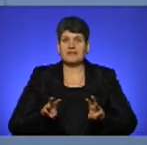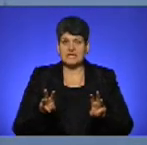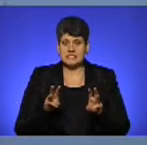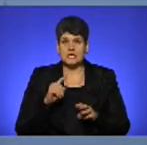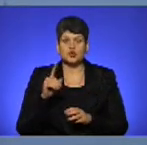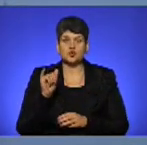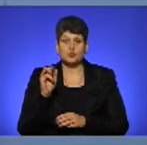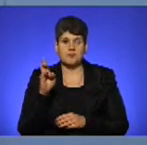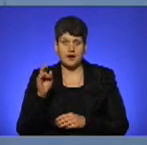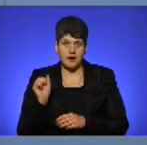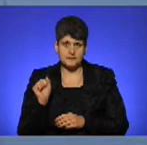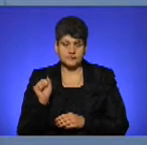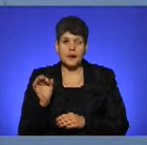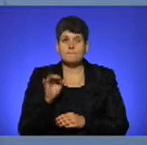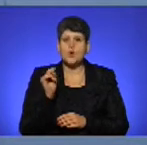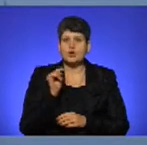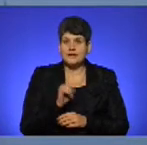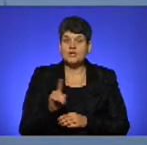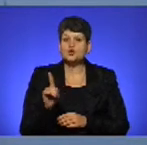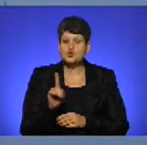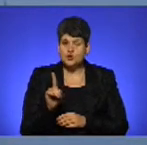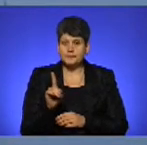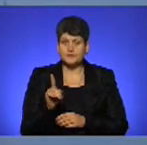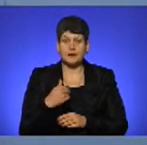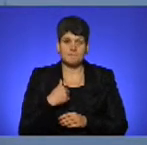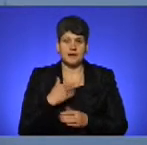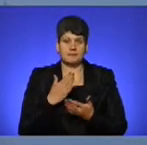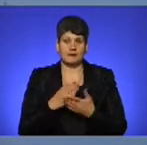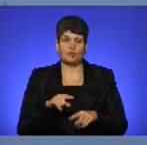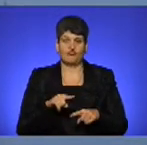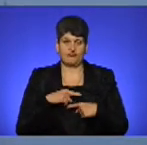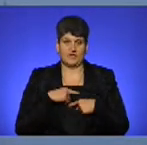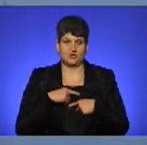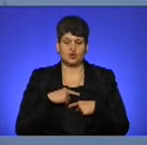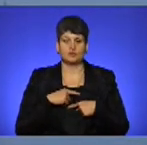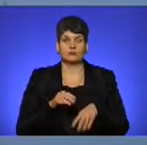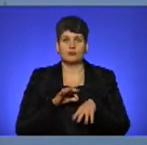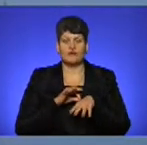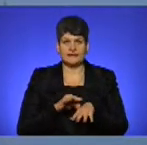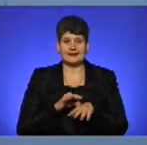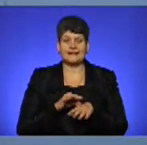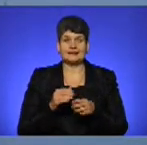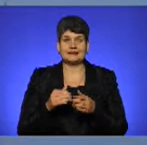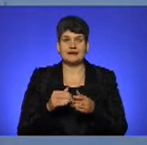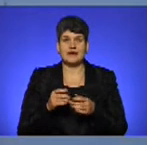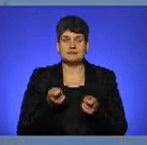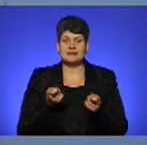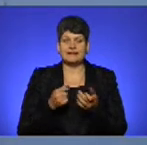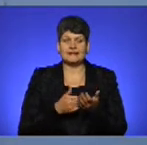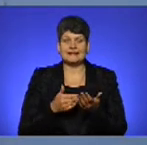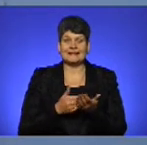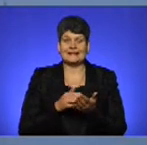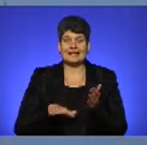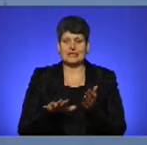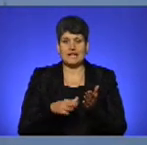Зубка, про те, що все ж таки ми виходимо на фінішний етап проведення адміністративно-територіальної реформи в частині формування громад,